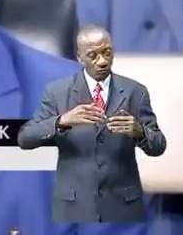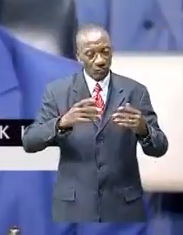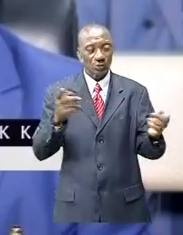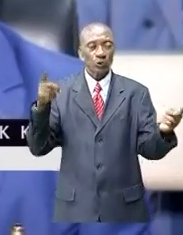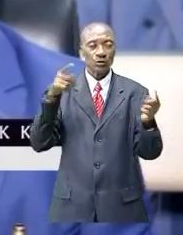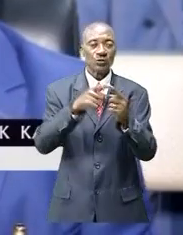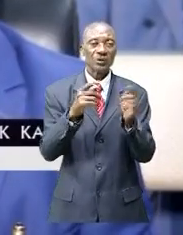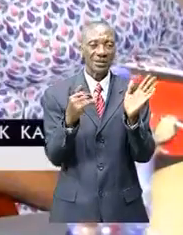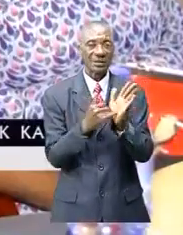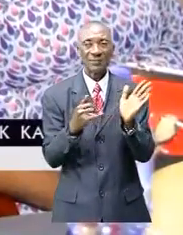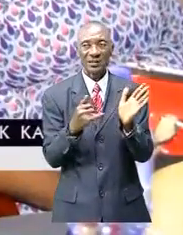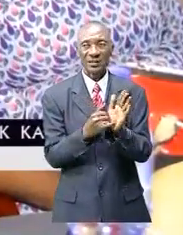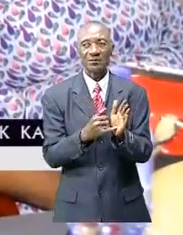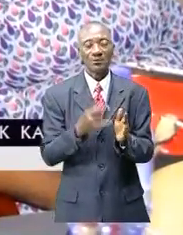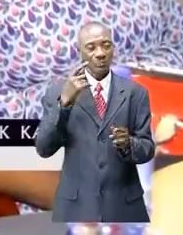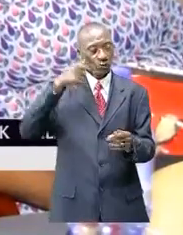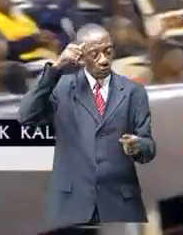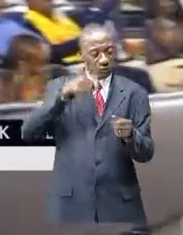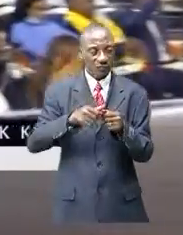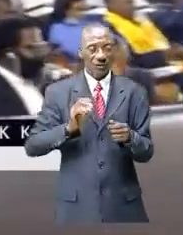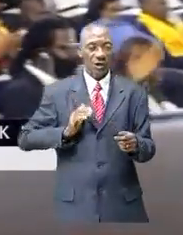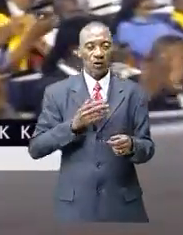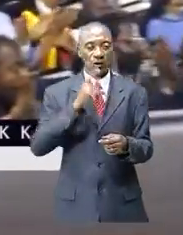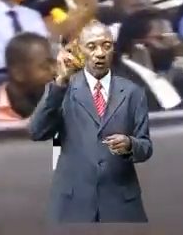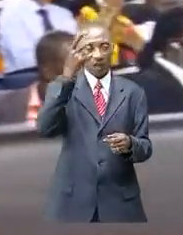patriotique pour immortaliser nos héros nationaux.